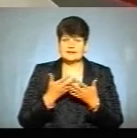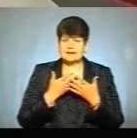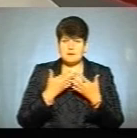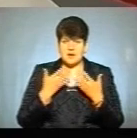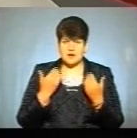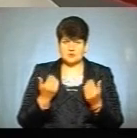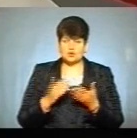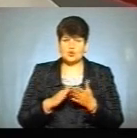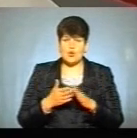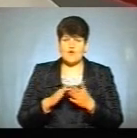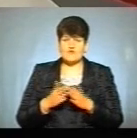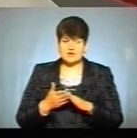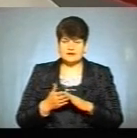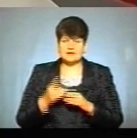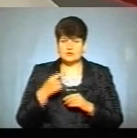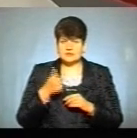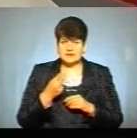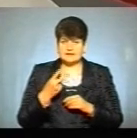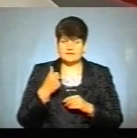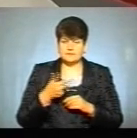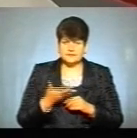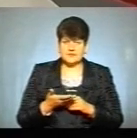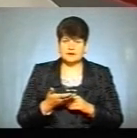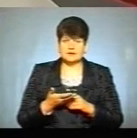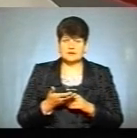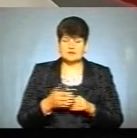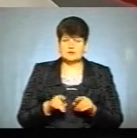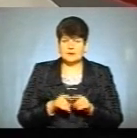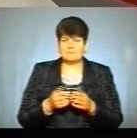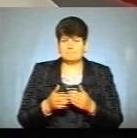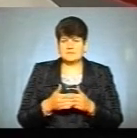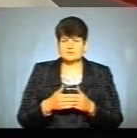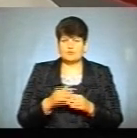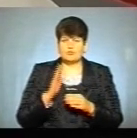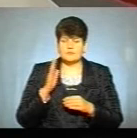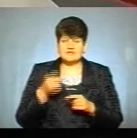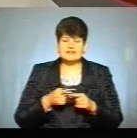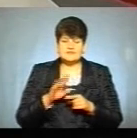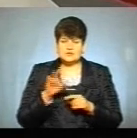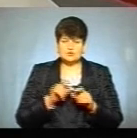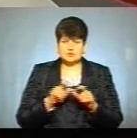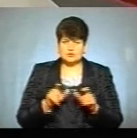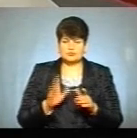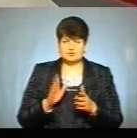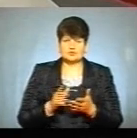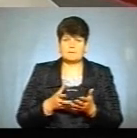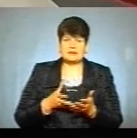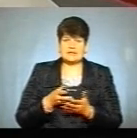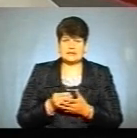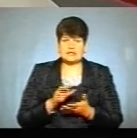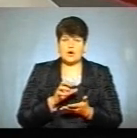там договорів там, на рік чи на два, але все одно в близькому майбутньому ці всі установи змушені будуть платити